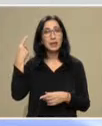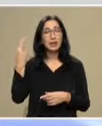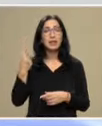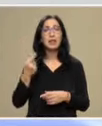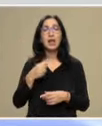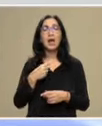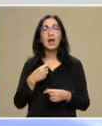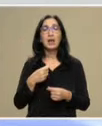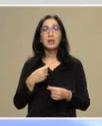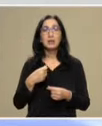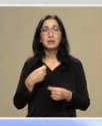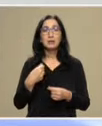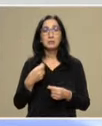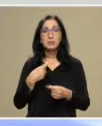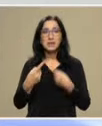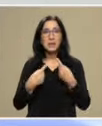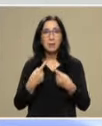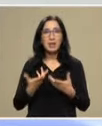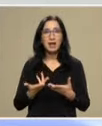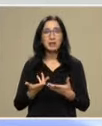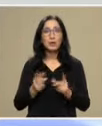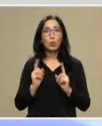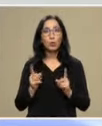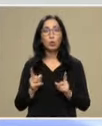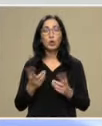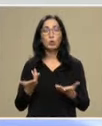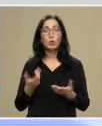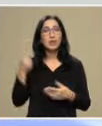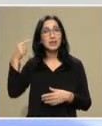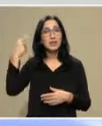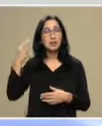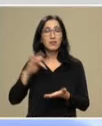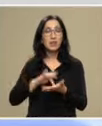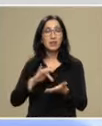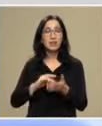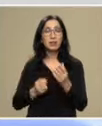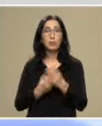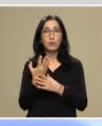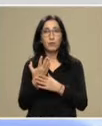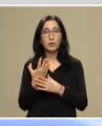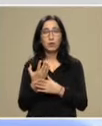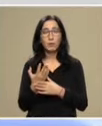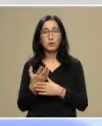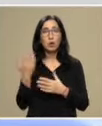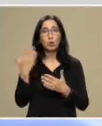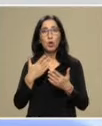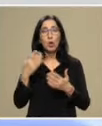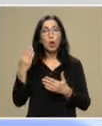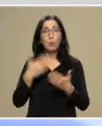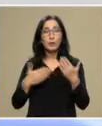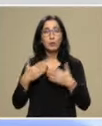на семинарите по изкуствен интелект, които са инициатива на Центъра по иновационни и образователни технологии